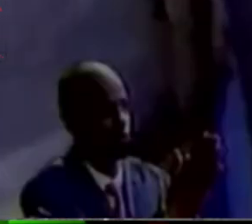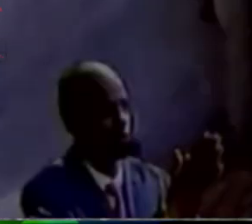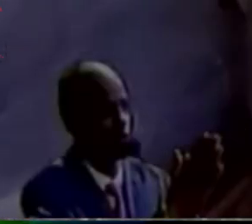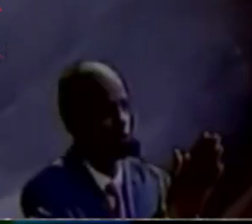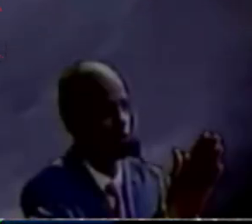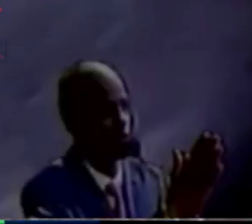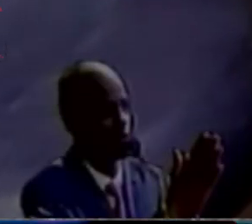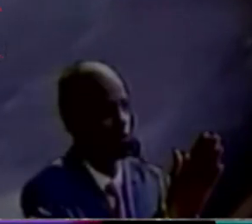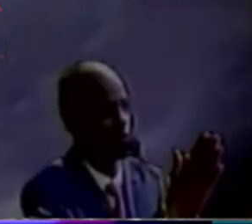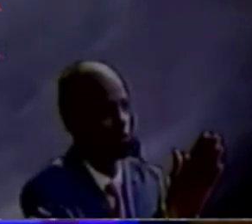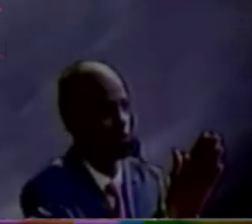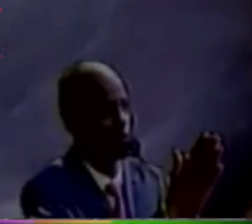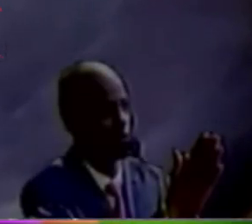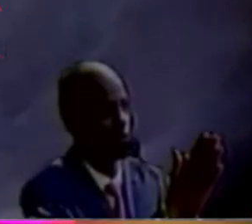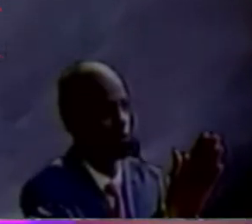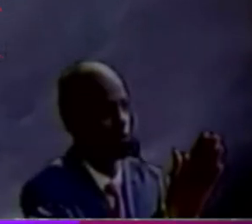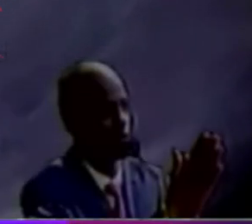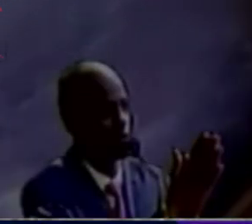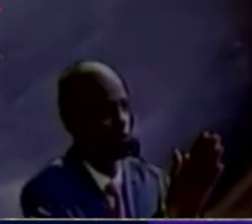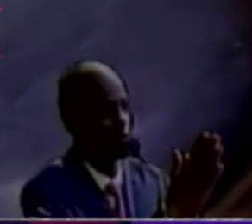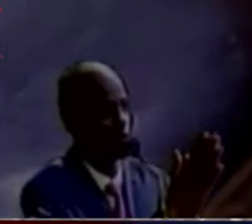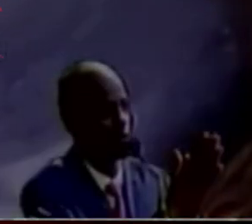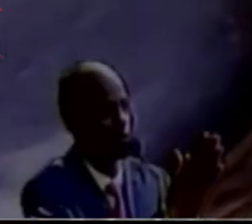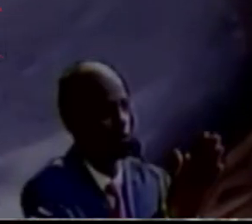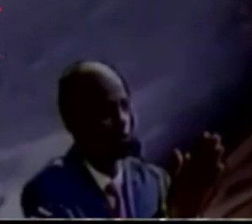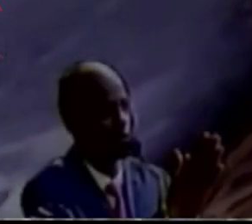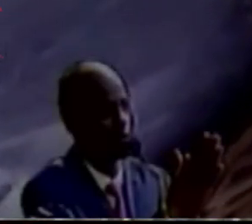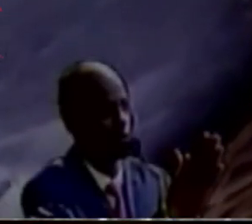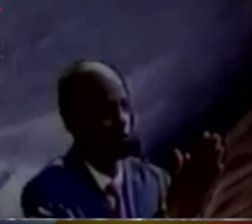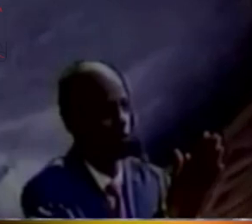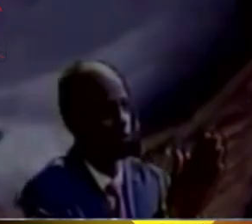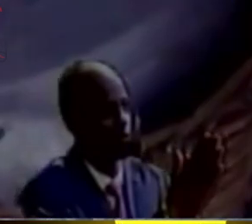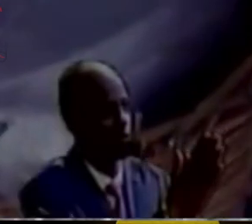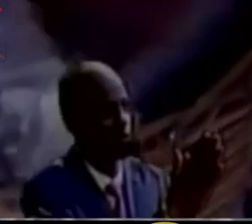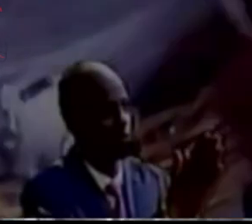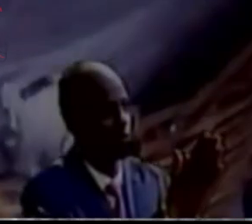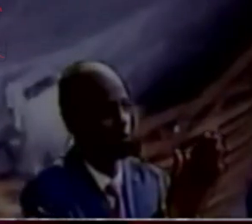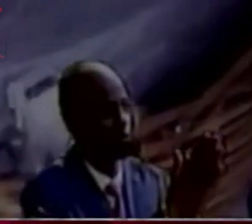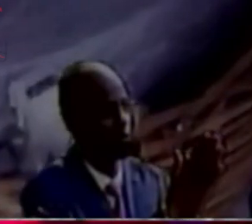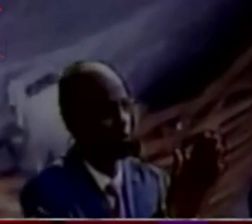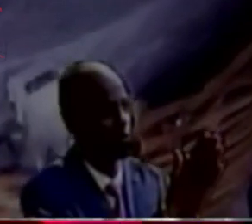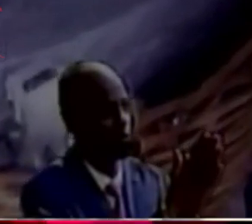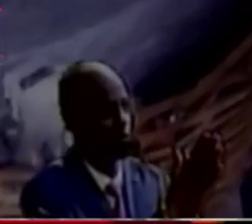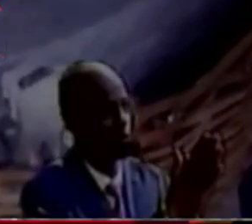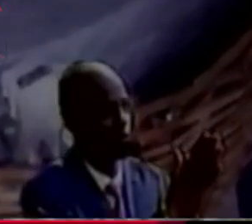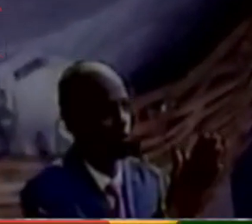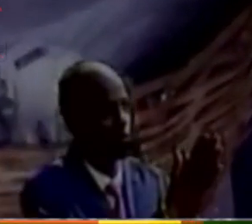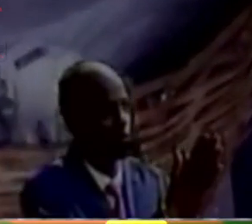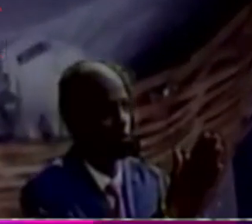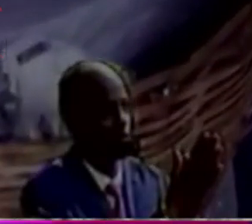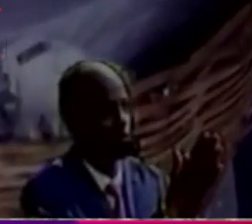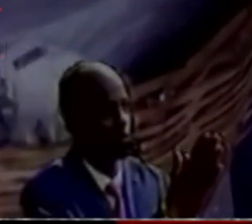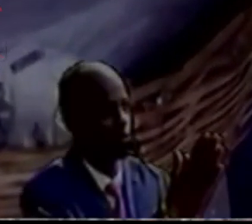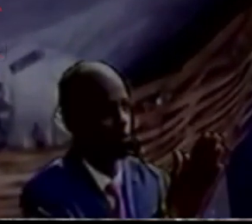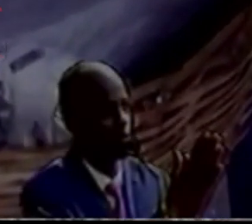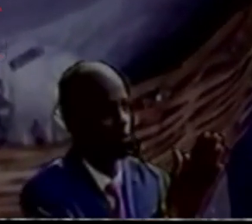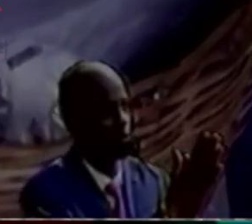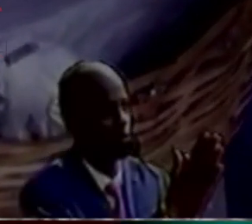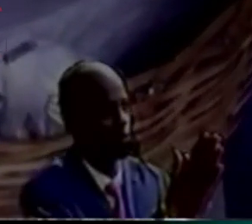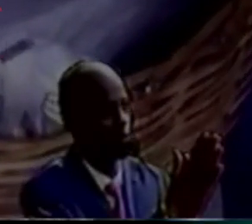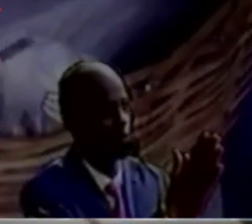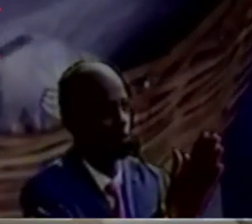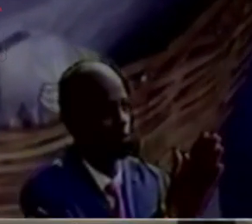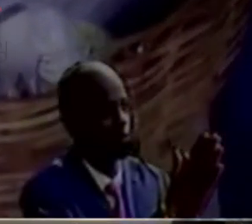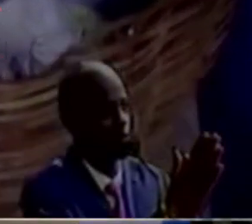Oui, chaque jour, il me fait, oui. Oui. Mais est-ce que les clients ont toujours acheté Non, il y a des clients au